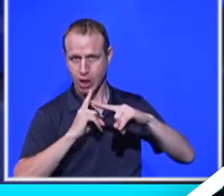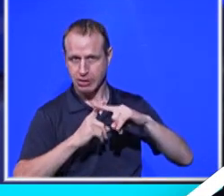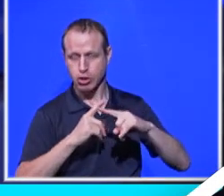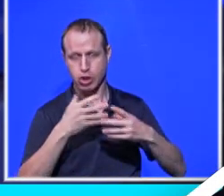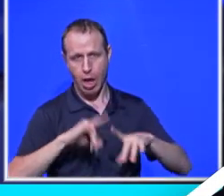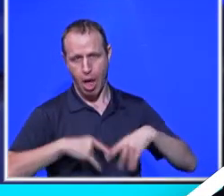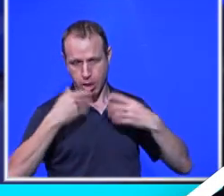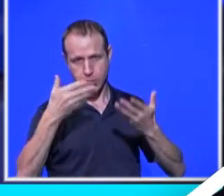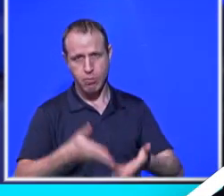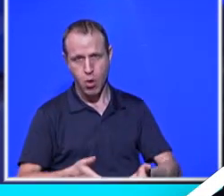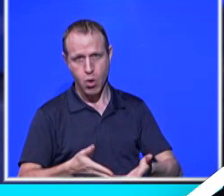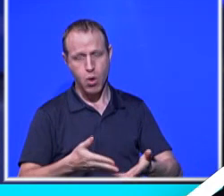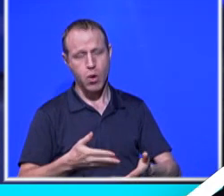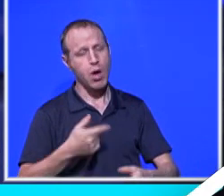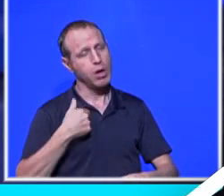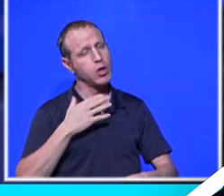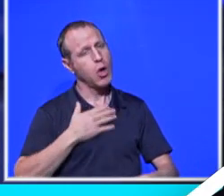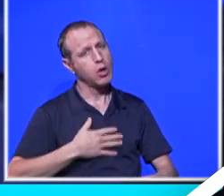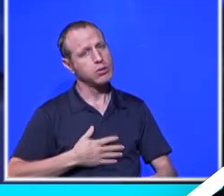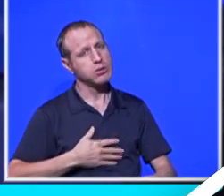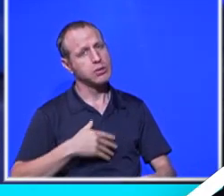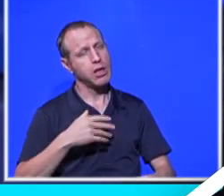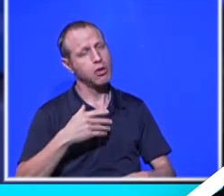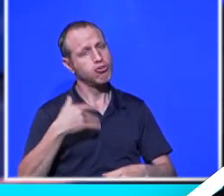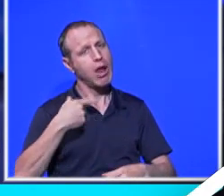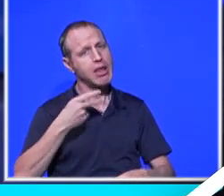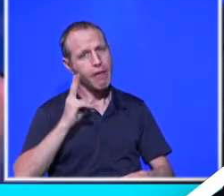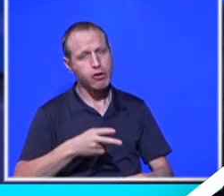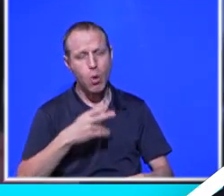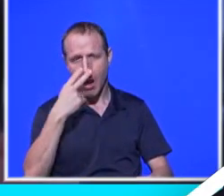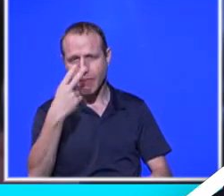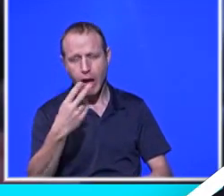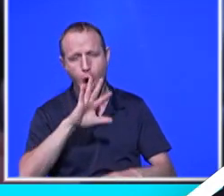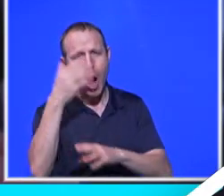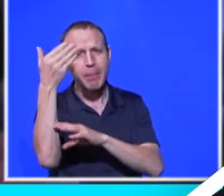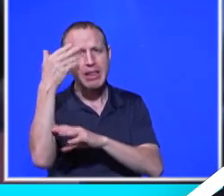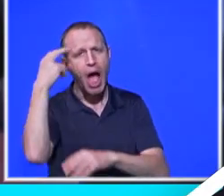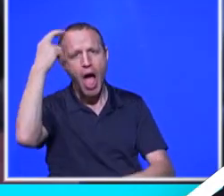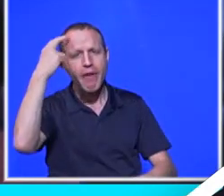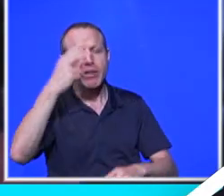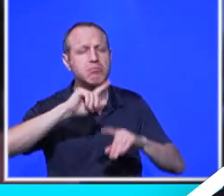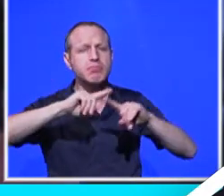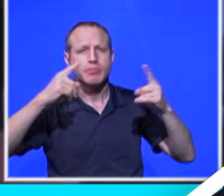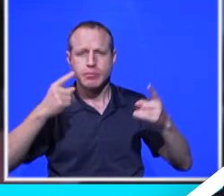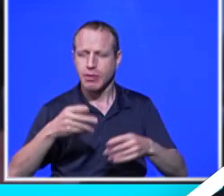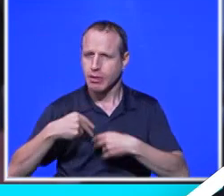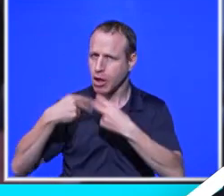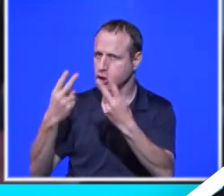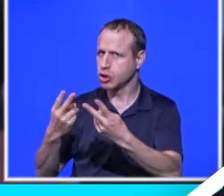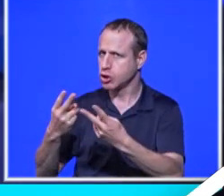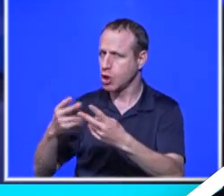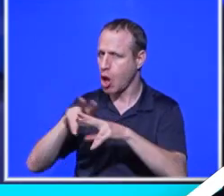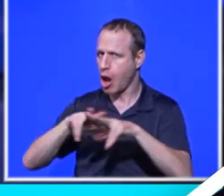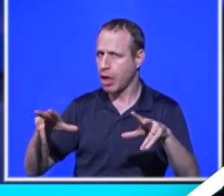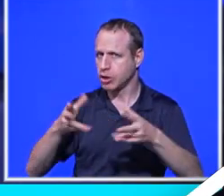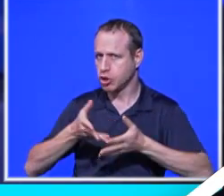כאן. אני רוצה בסופו של דבר לבקר, שתהיה לי את האפשרות, לבקר בכל מדינה ערבית. כלשהי. חזור לארץ הולדתך גם, כאילו